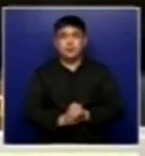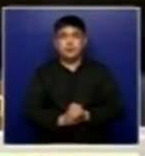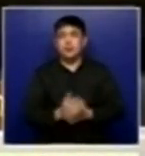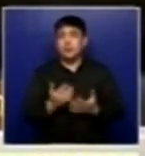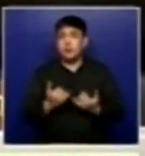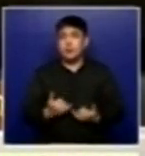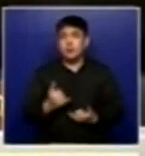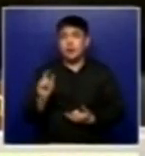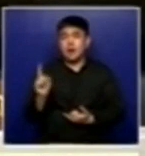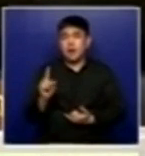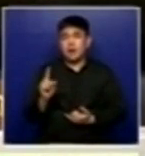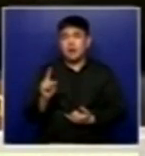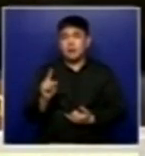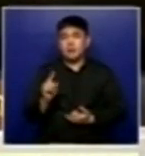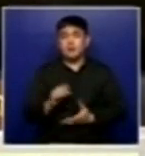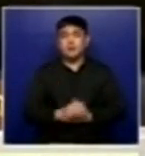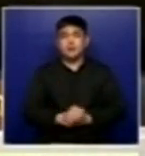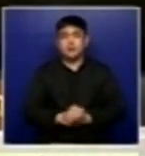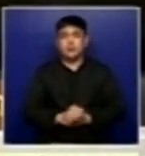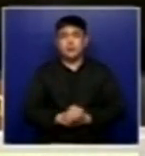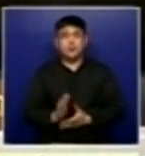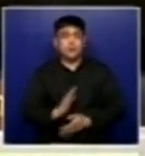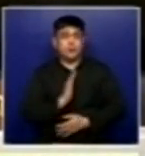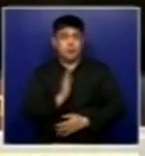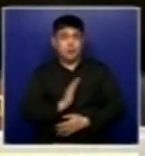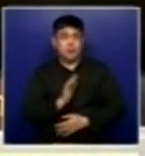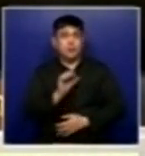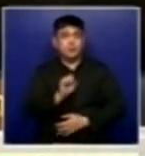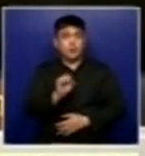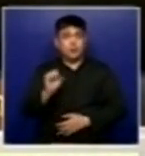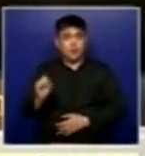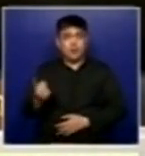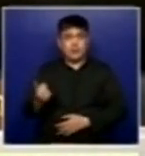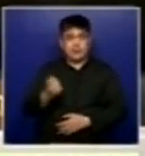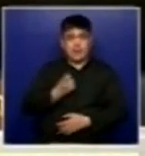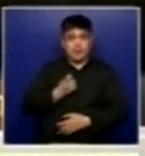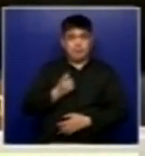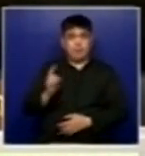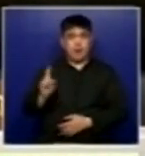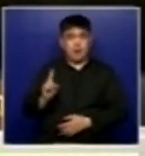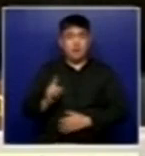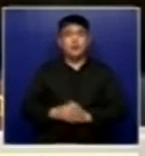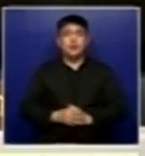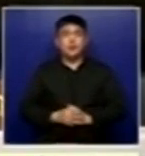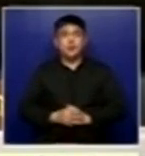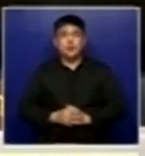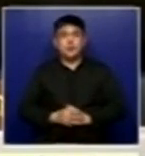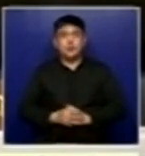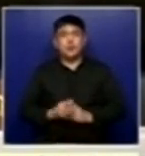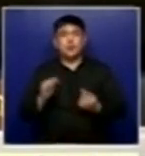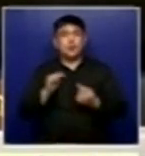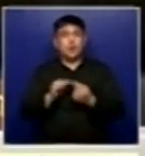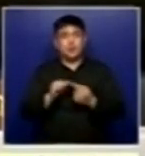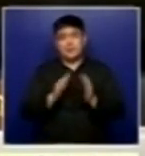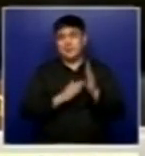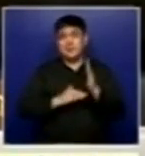ที่ท่านผู้ทรงเกียรติท่านสมาชิกได้กรุณาสอบถามกรณีที่สีลมนะครับจ